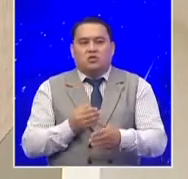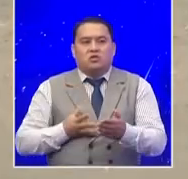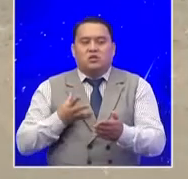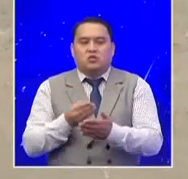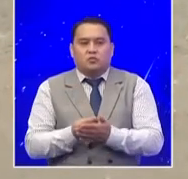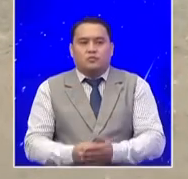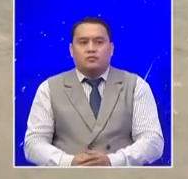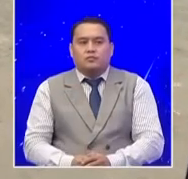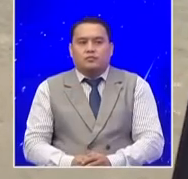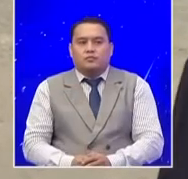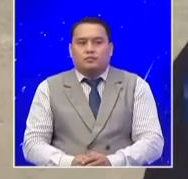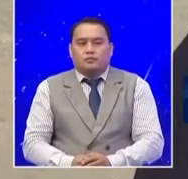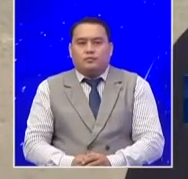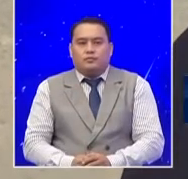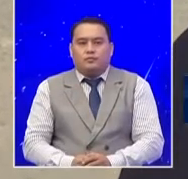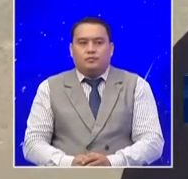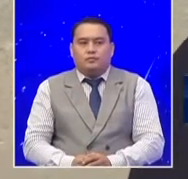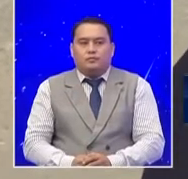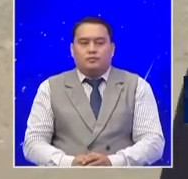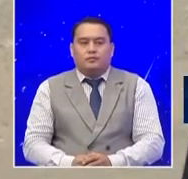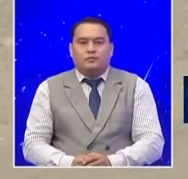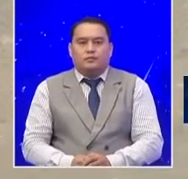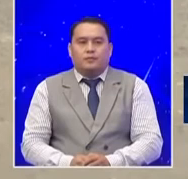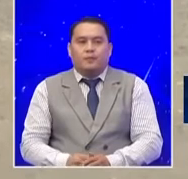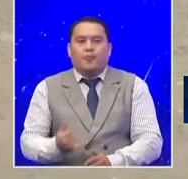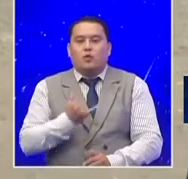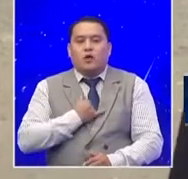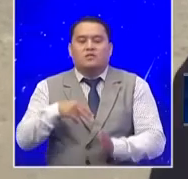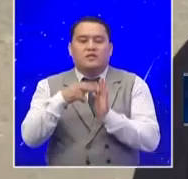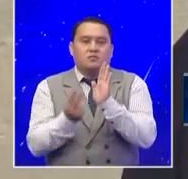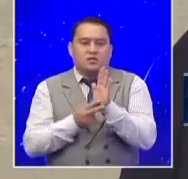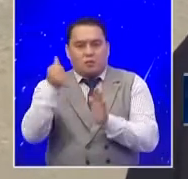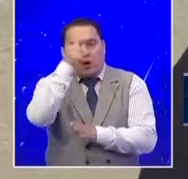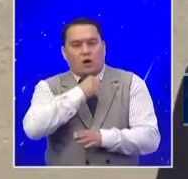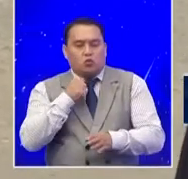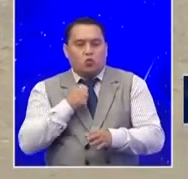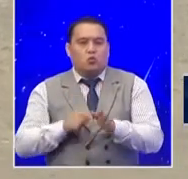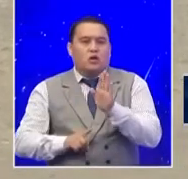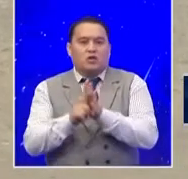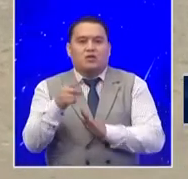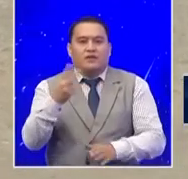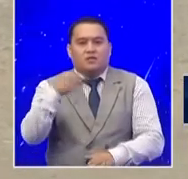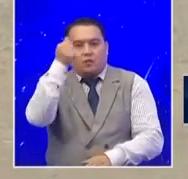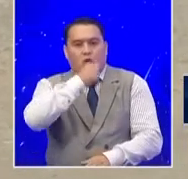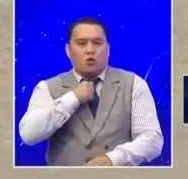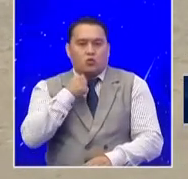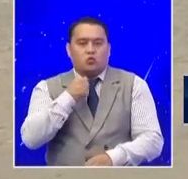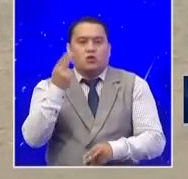застройщиков. Значит, данное жилье строительство началось в 2018 году, закончилось в 2020 году, в начале